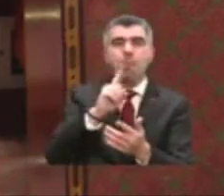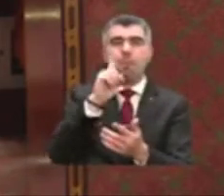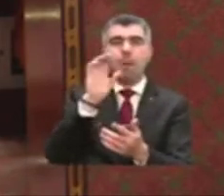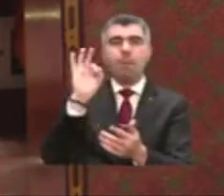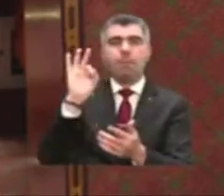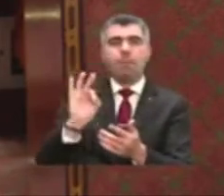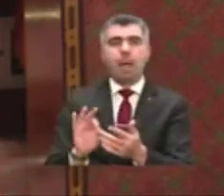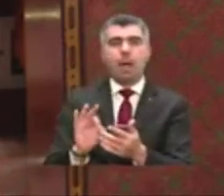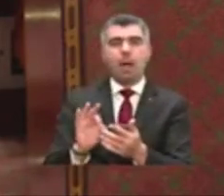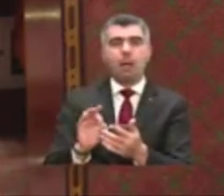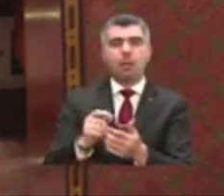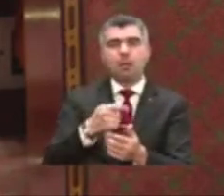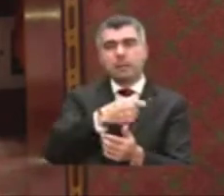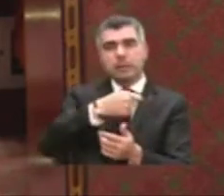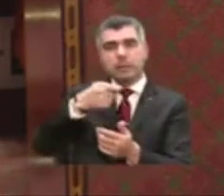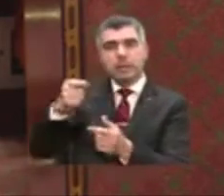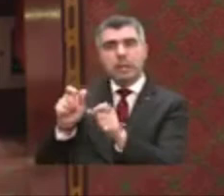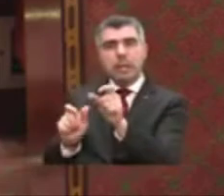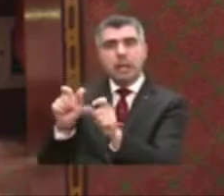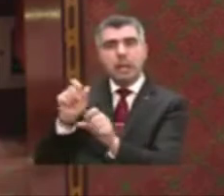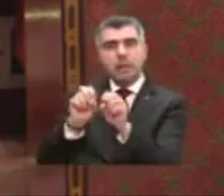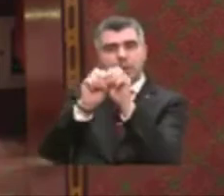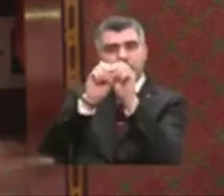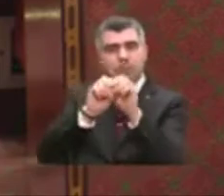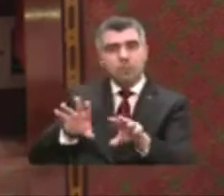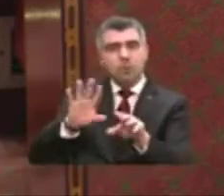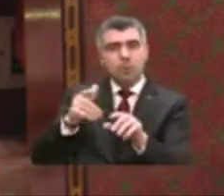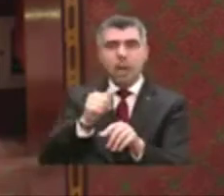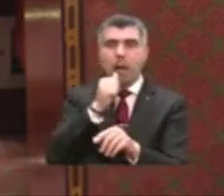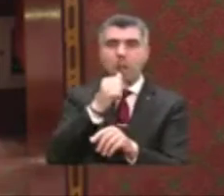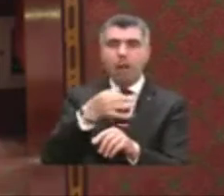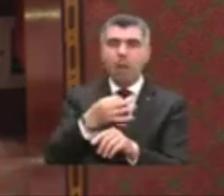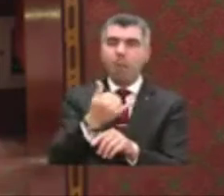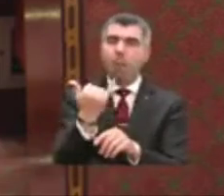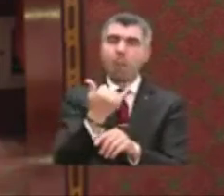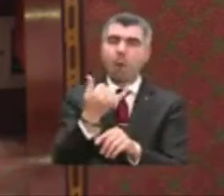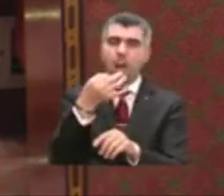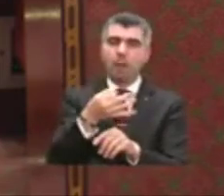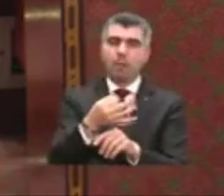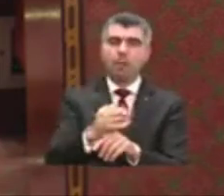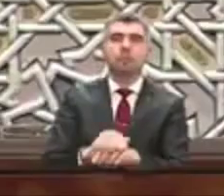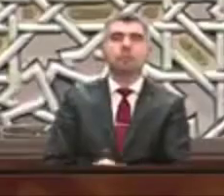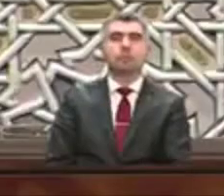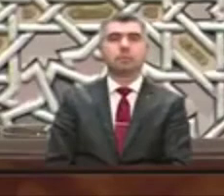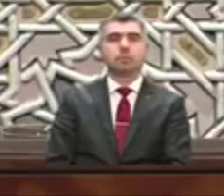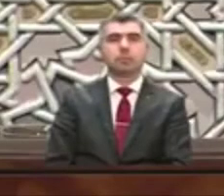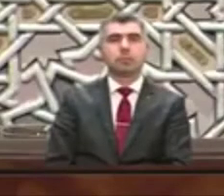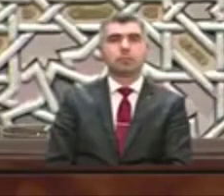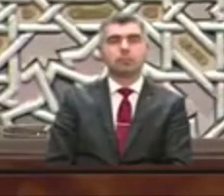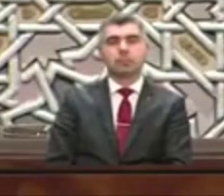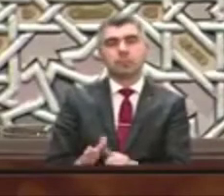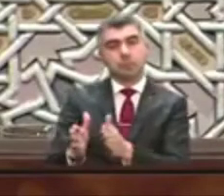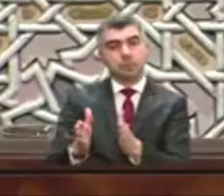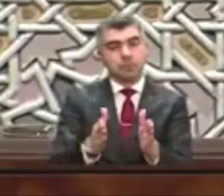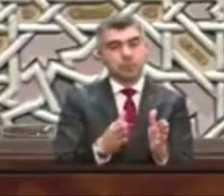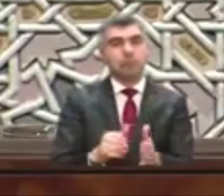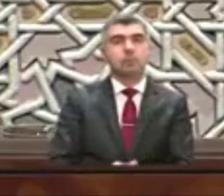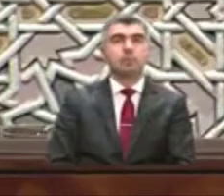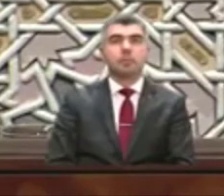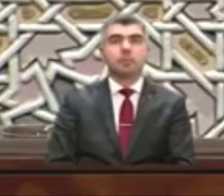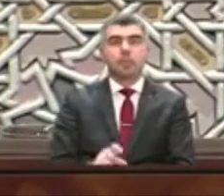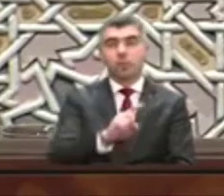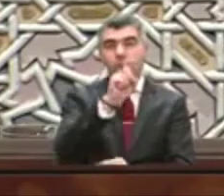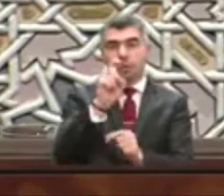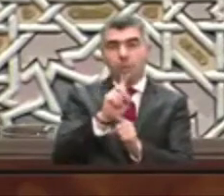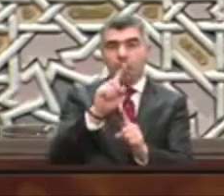للشرب الموجه للمواطنات والمواطنين انه يكون في جوده عاليه. وشكرا. شكرا السيد الوزير المحترم، تفضلوا تعقيب